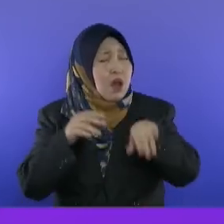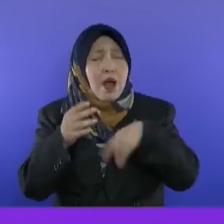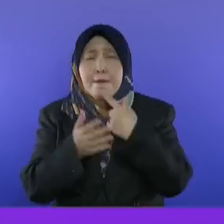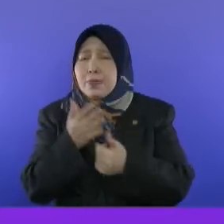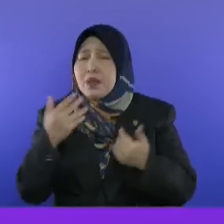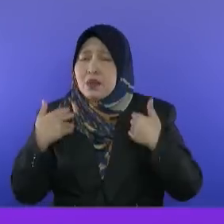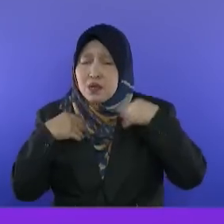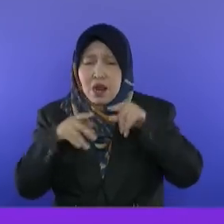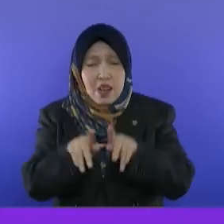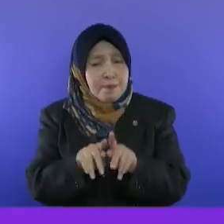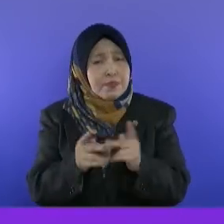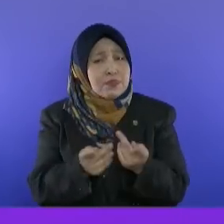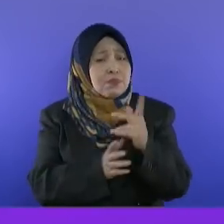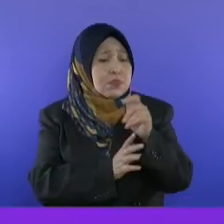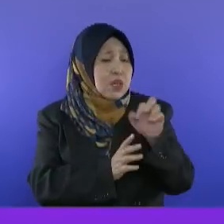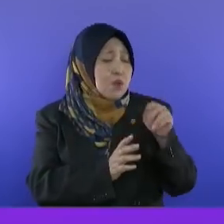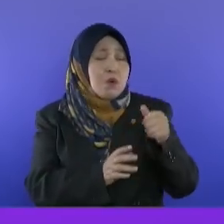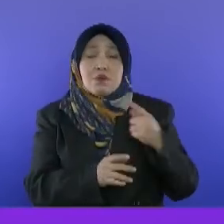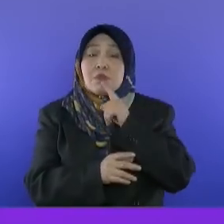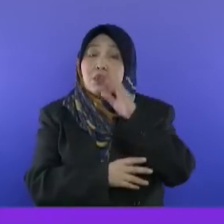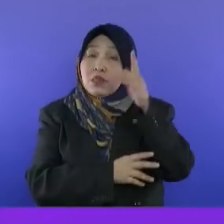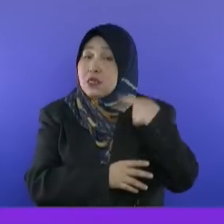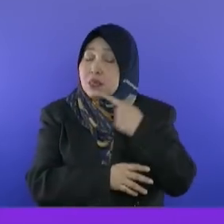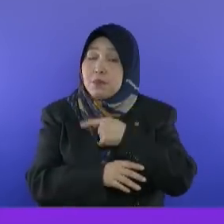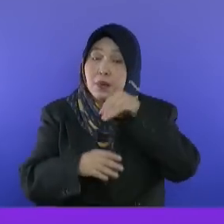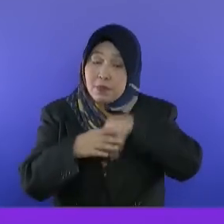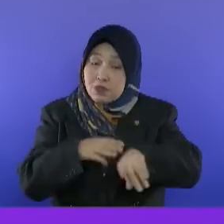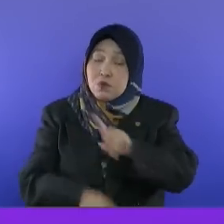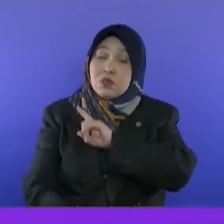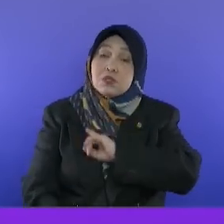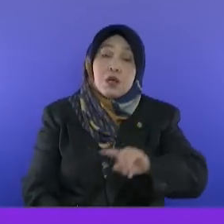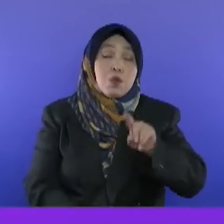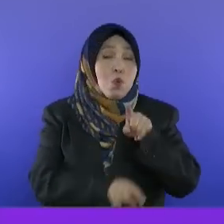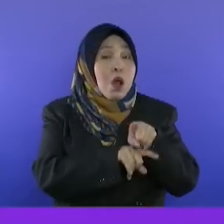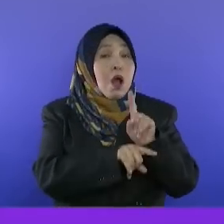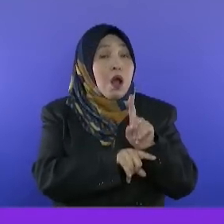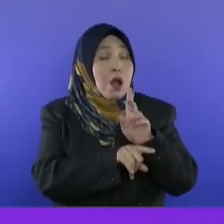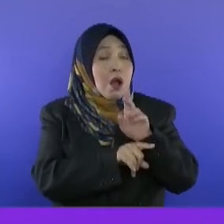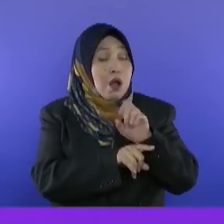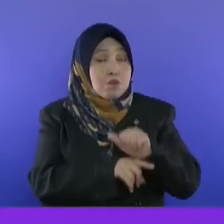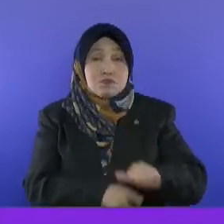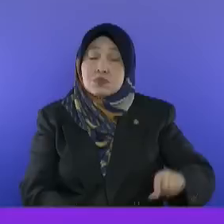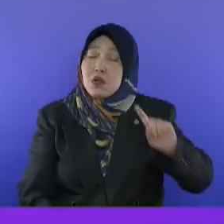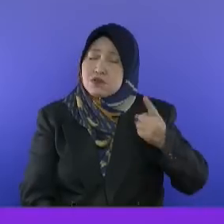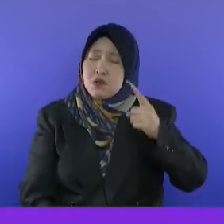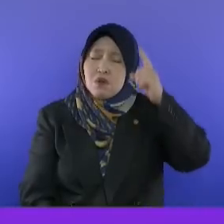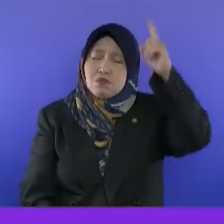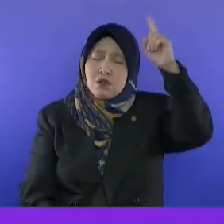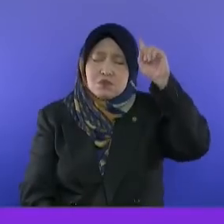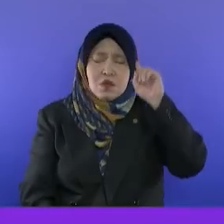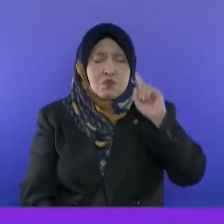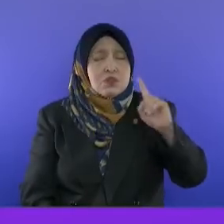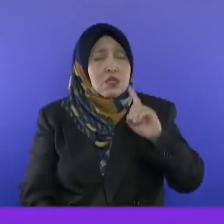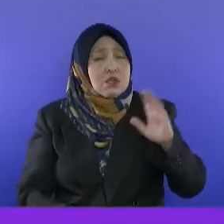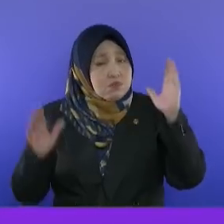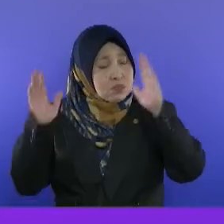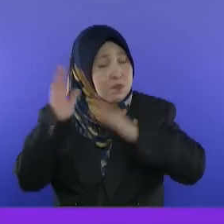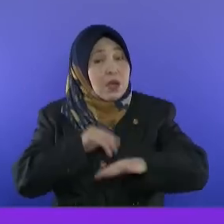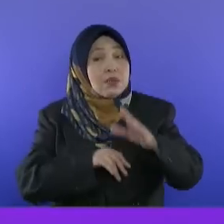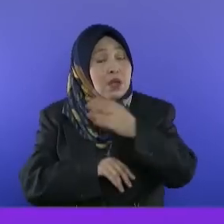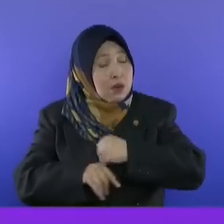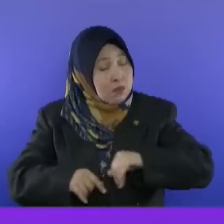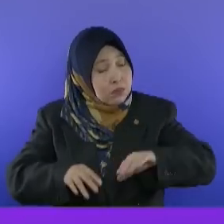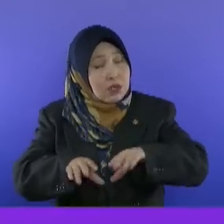yang ada di dalam Taurat kalau kita ini janji kita bila masuk Islam dua kalimat syahadat ya asyhadu alla ilaha illallah wa Ashadu anna muhammadar rasulullah